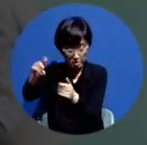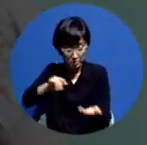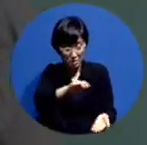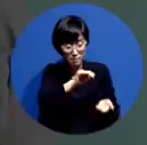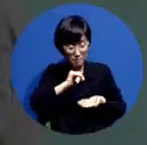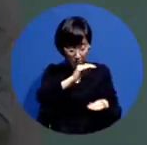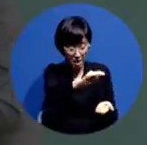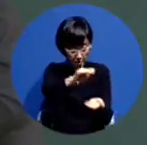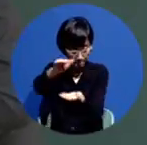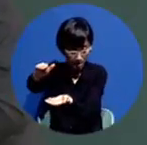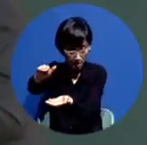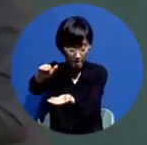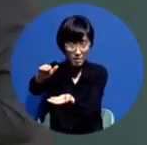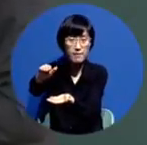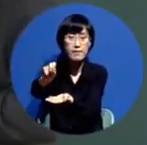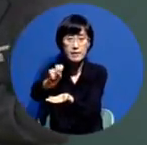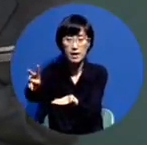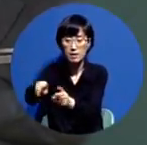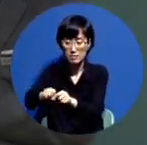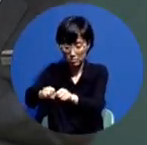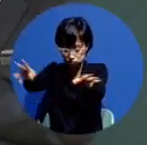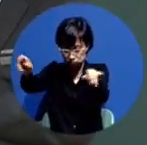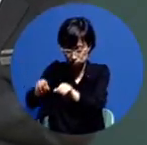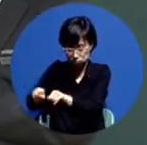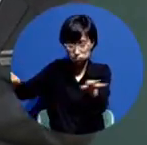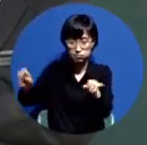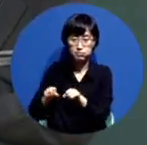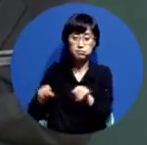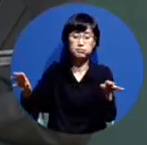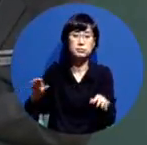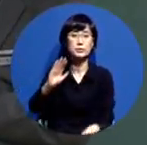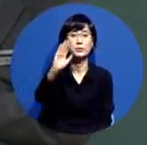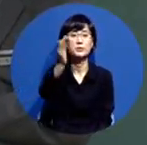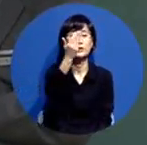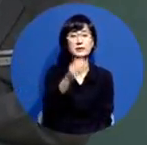드시또다른사람들이일어나게된다 那么其他的人又会兴起来